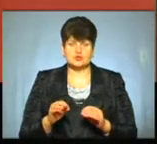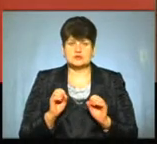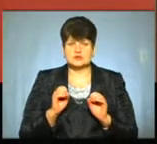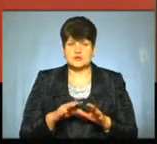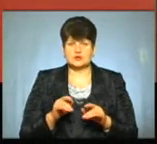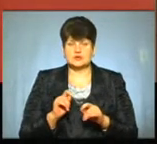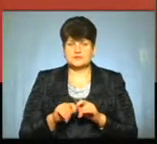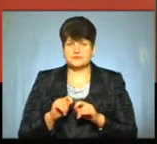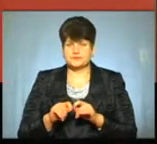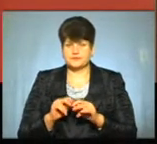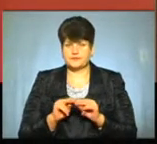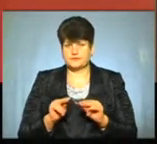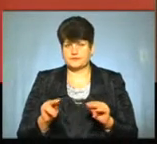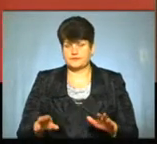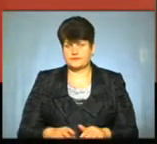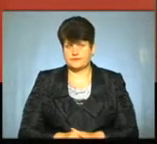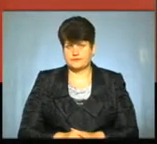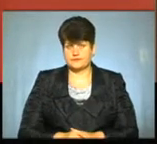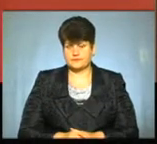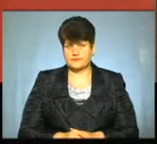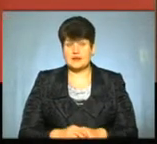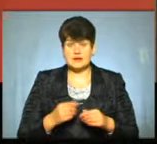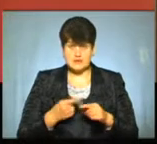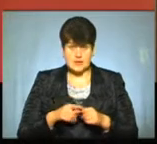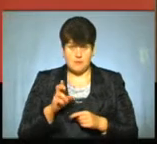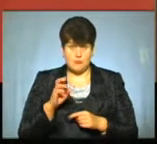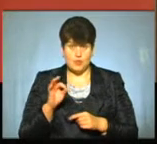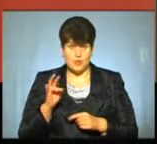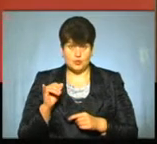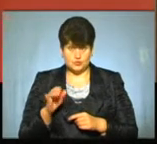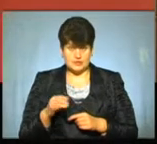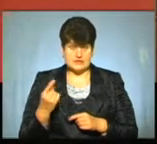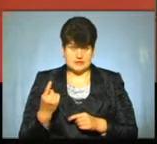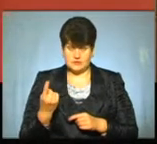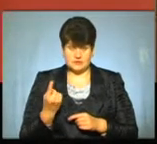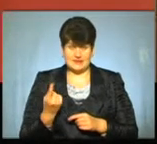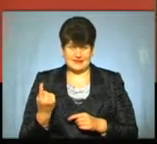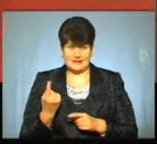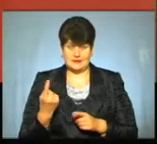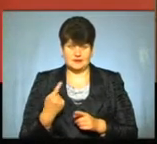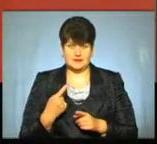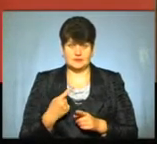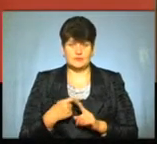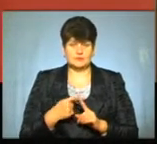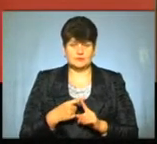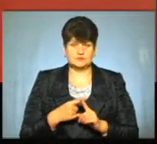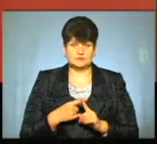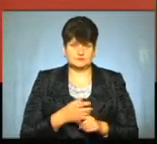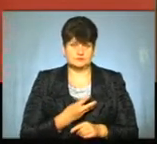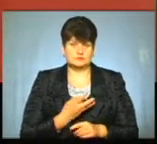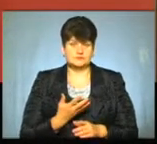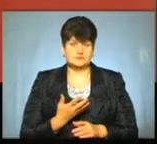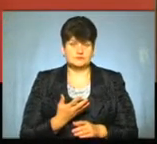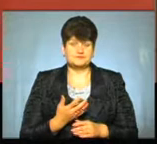пройденої сертифікації окремим педагогічним працівникам. От, власне, це як бонус, ця доплата, це єдина мотивація, чи є ще інша